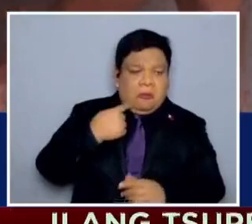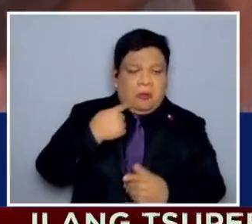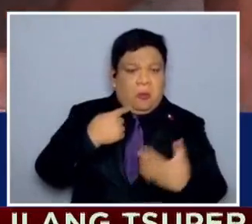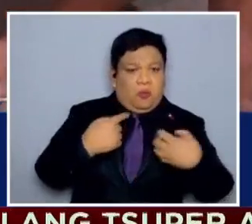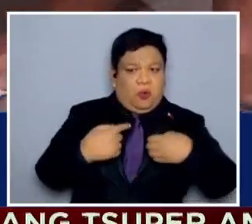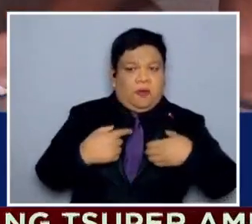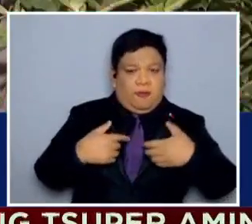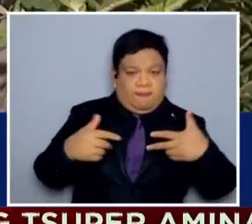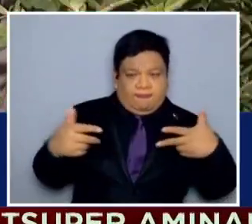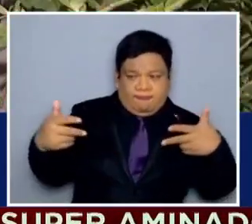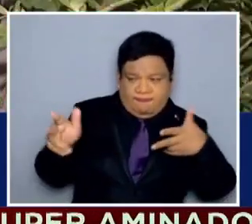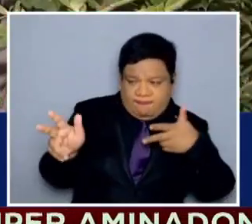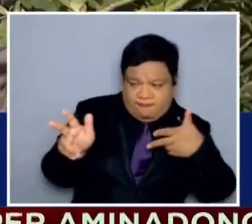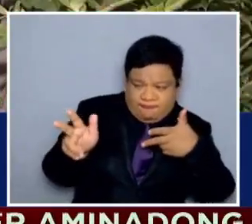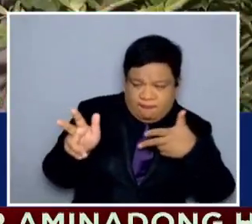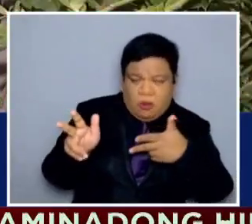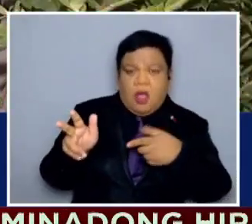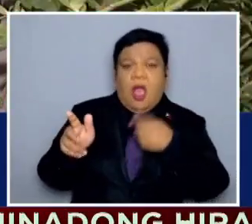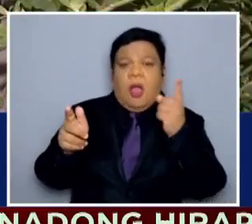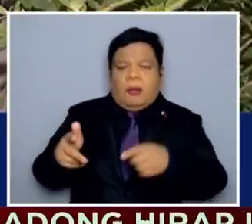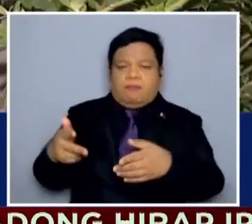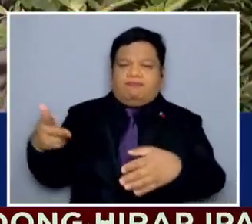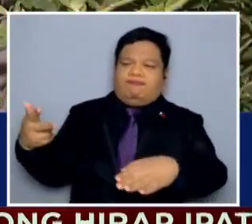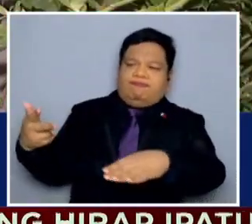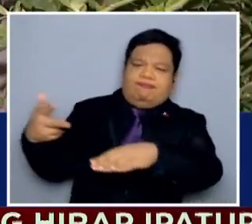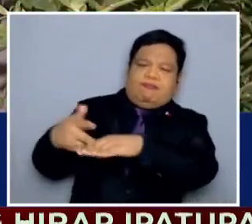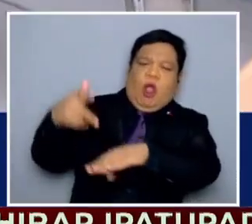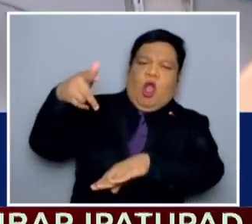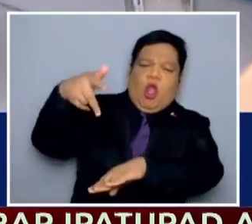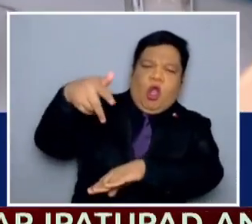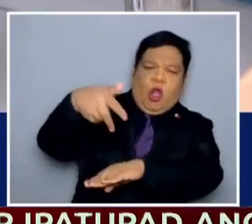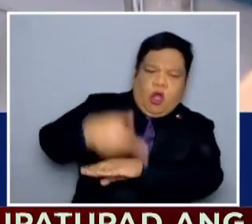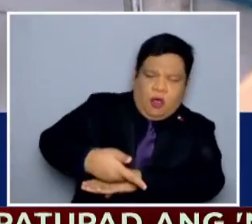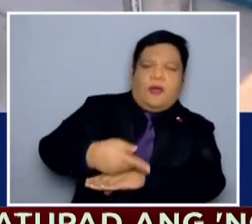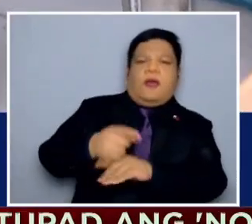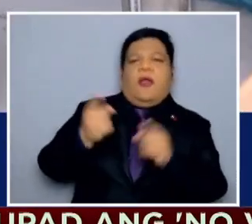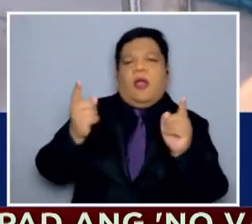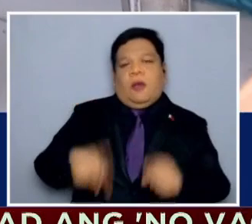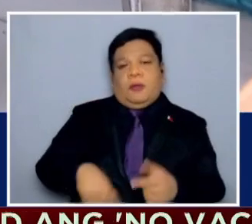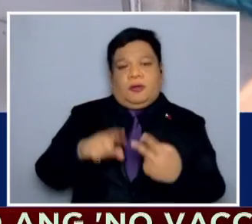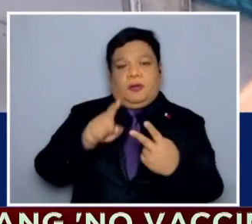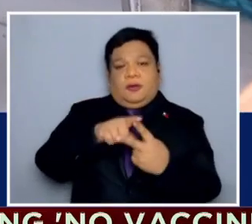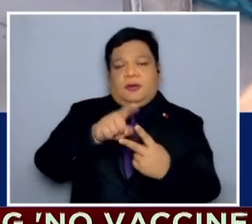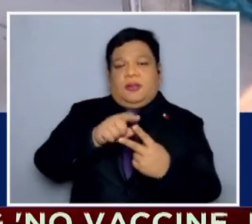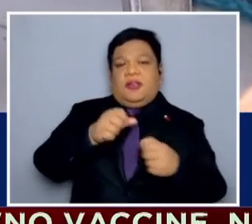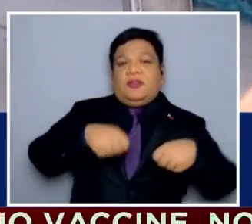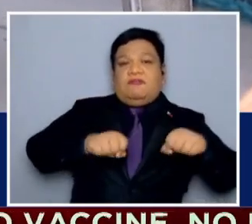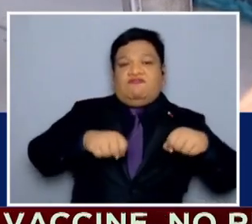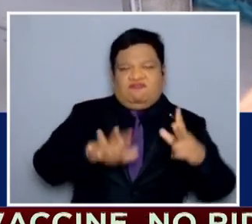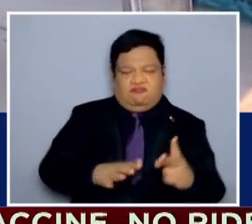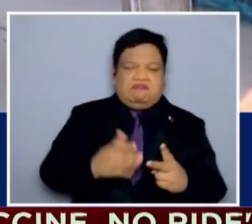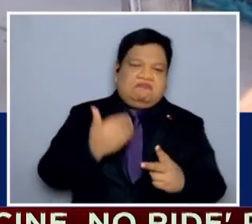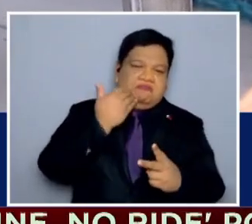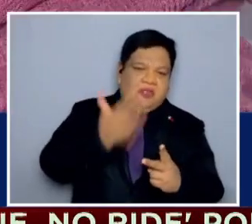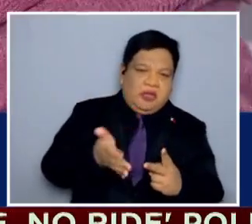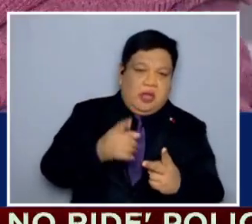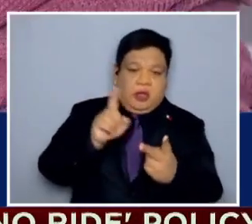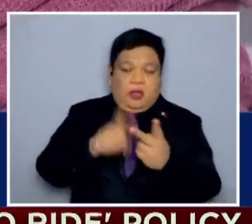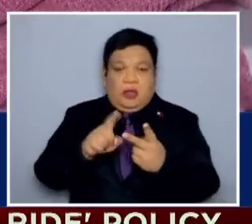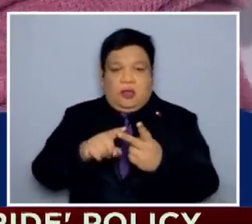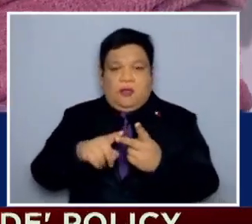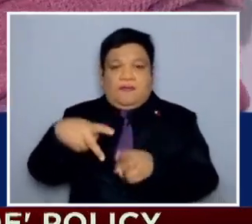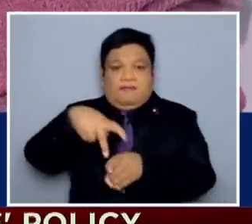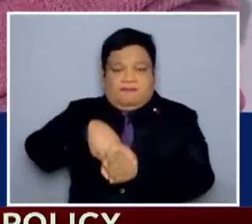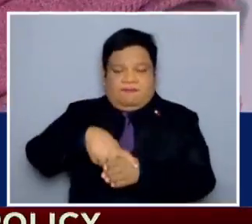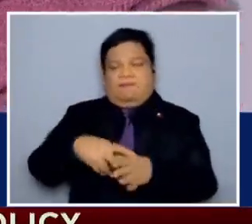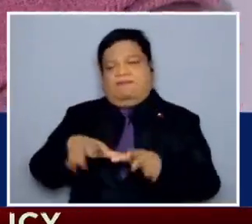sa gutter sa Barangay 125 sa Caloocan City na ikinamatay ng menor de edad na driver. Habang naaresto naman ang angkas,